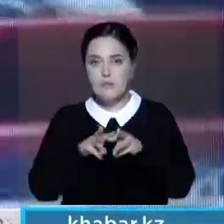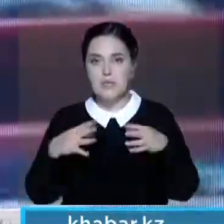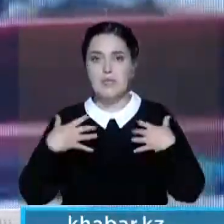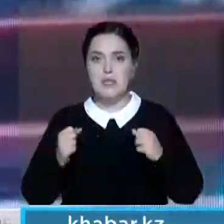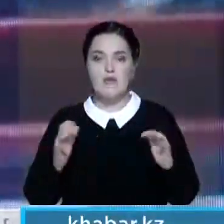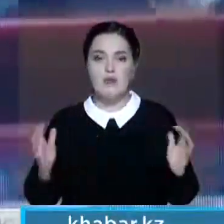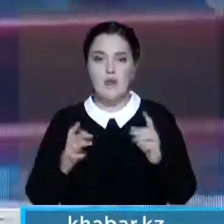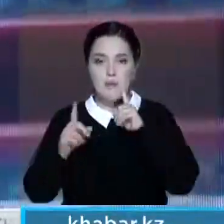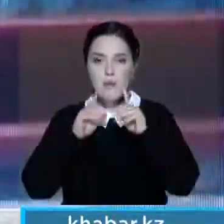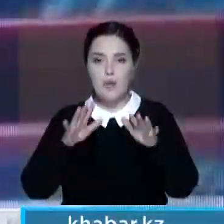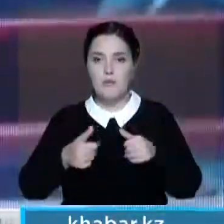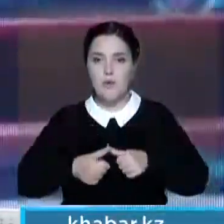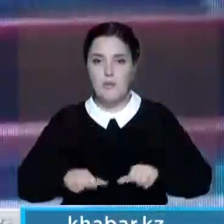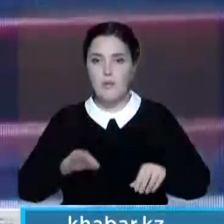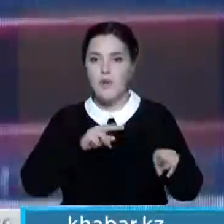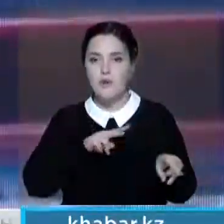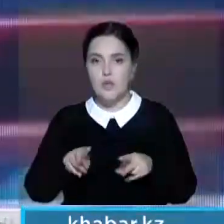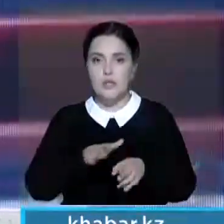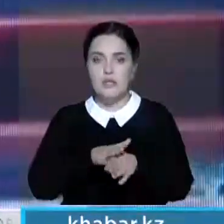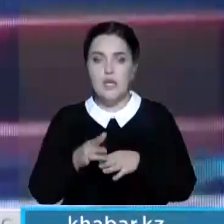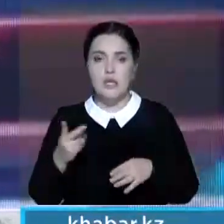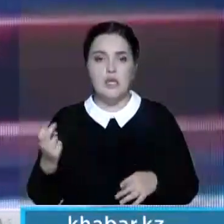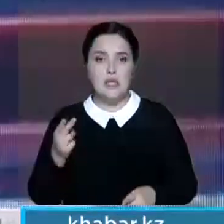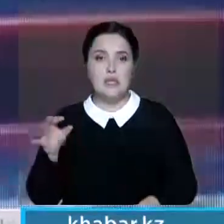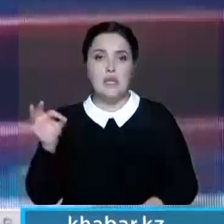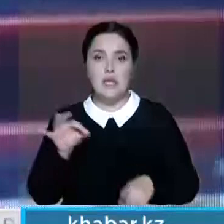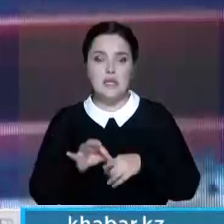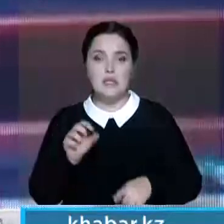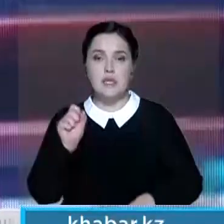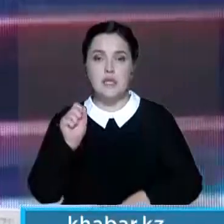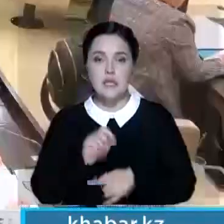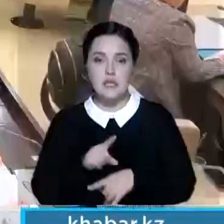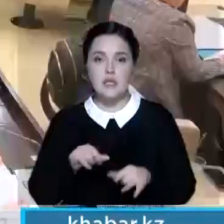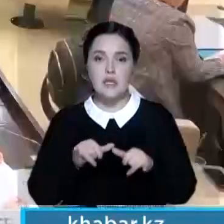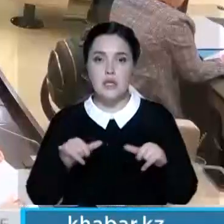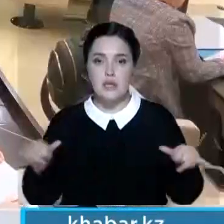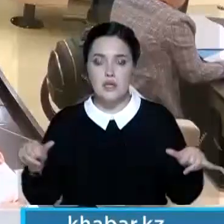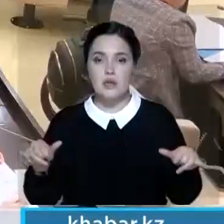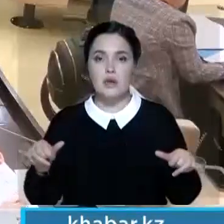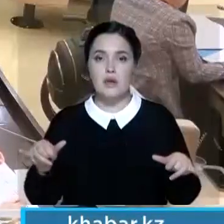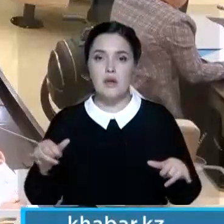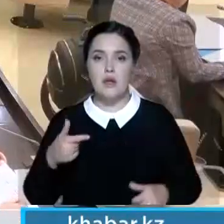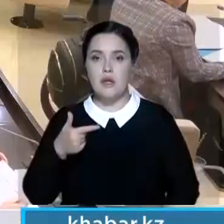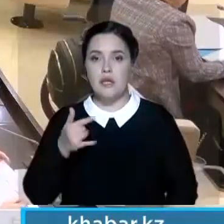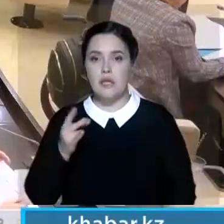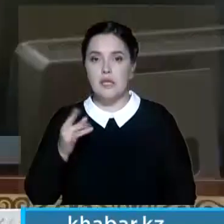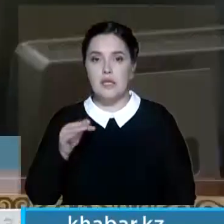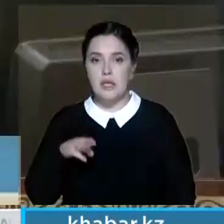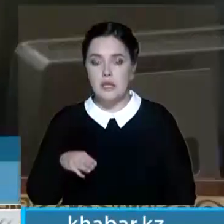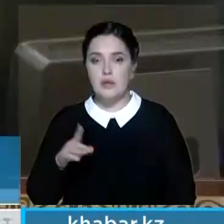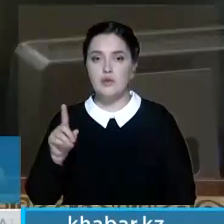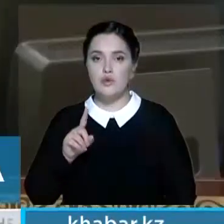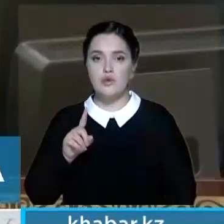на заседании парламентской комиссии по мониторингу реализации национальных целей и задач устойчивого развития. Ажар